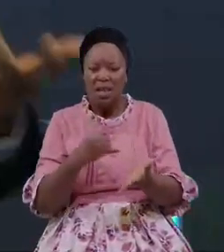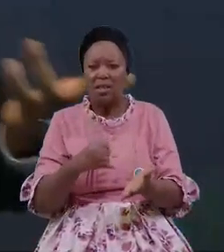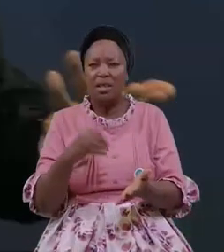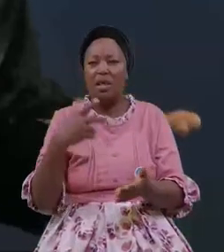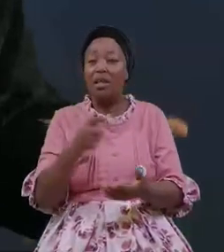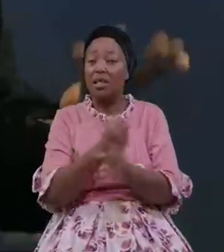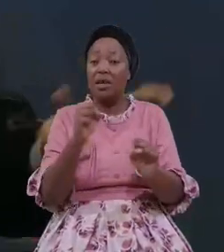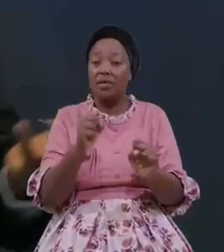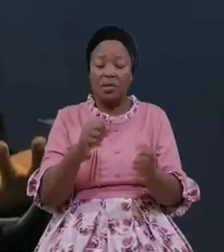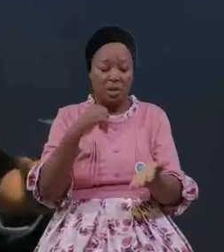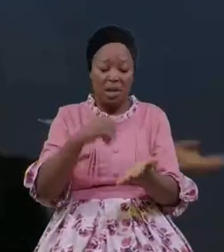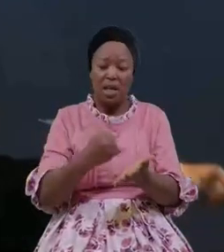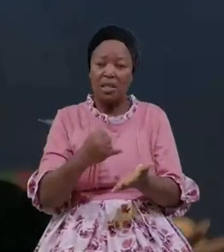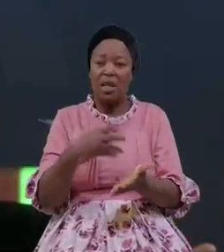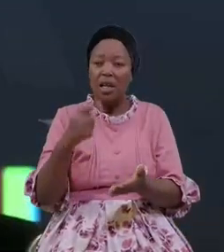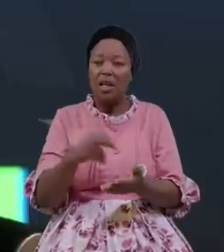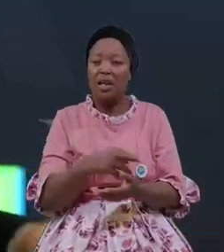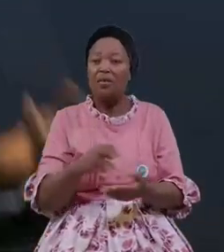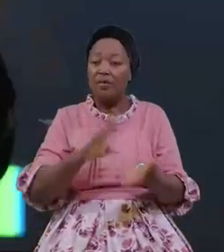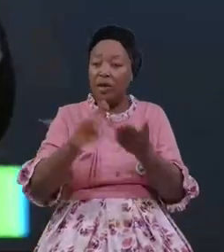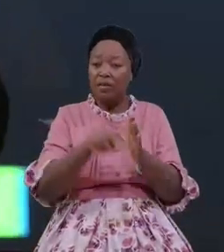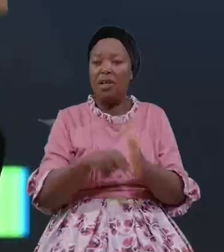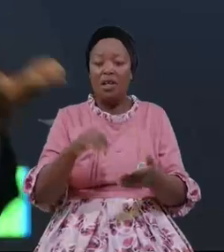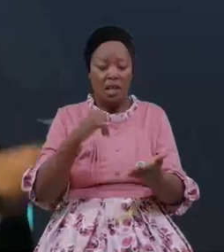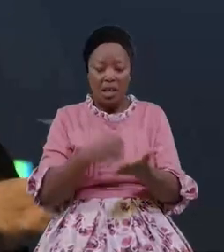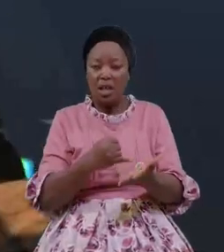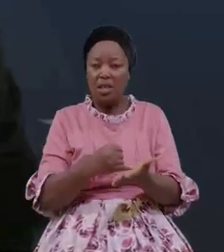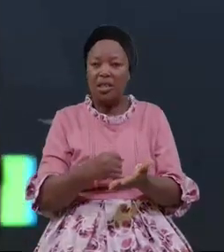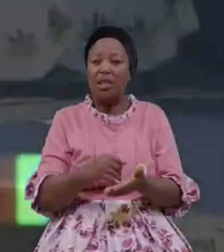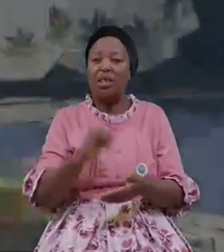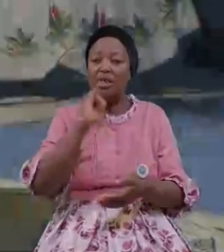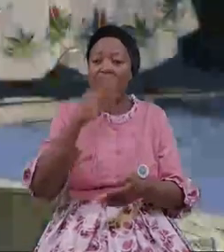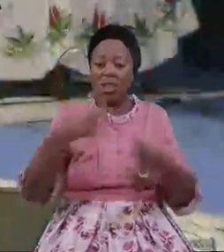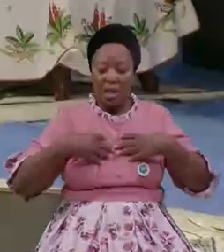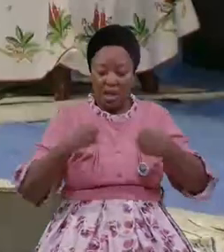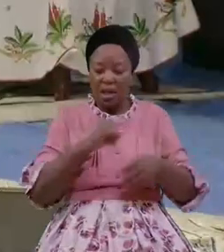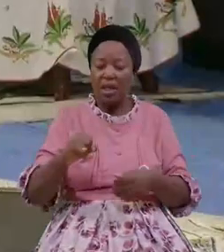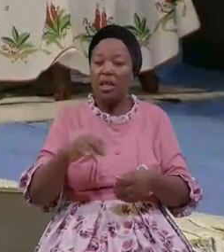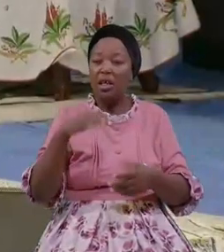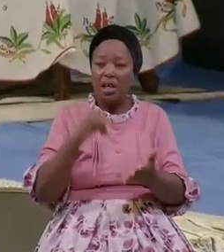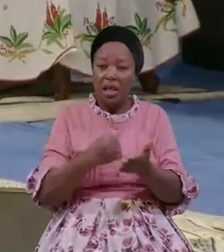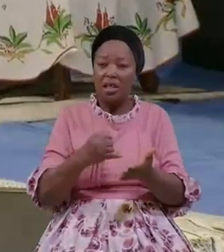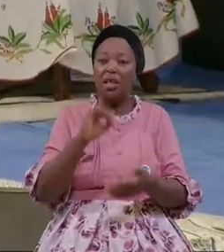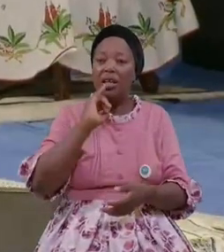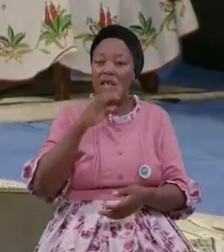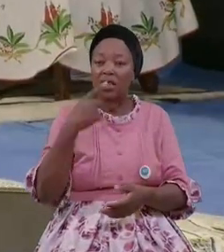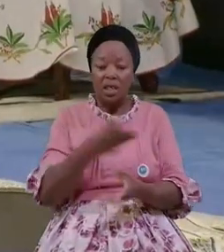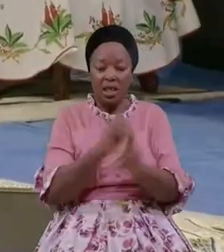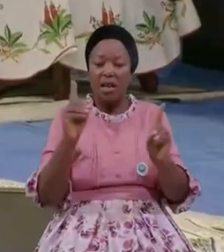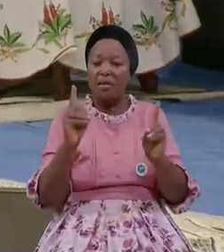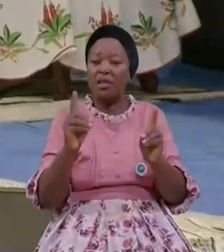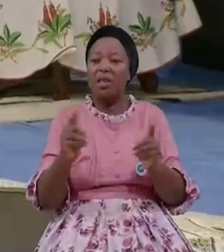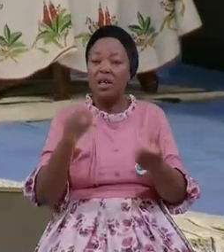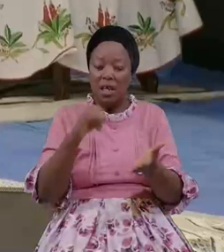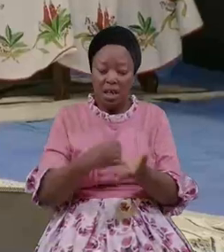tout tout le salut la rédemption tout la guérison tout la délivrance